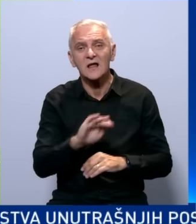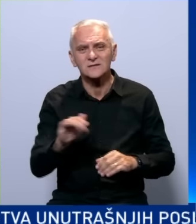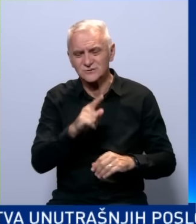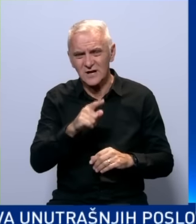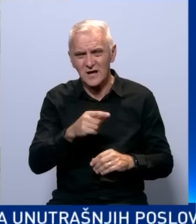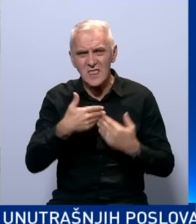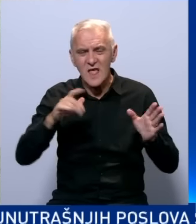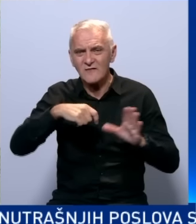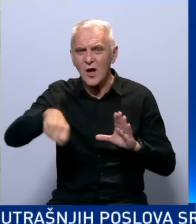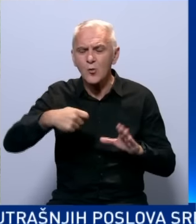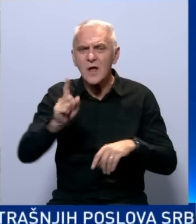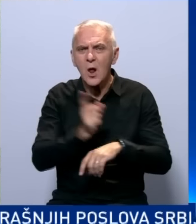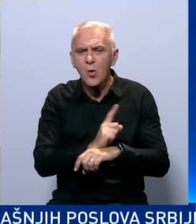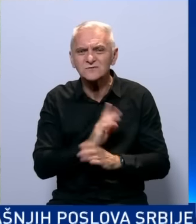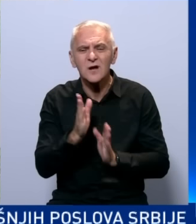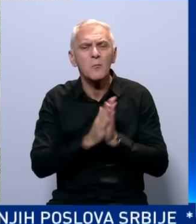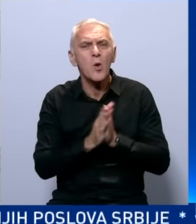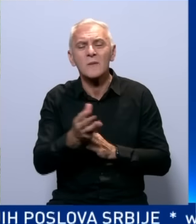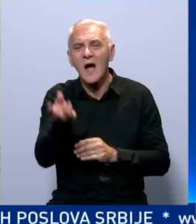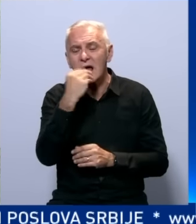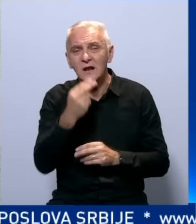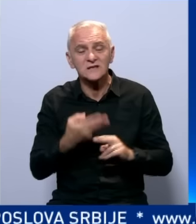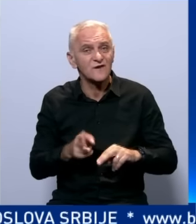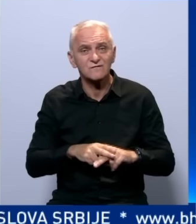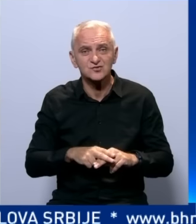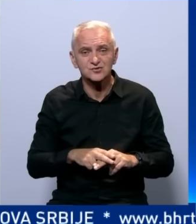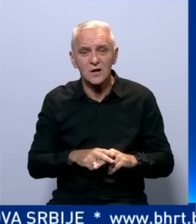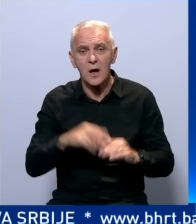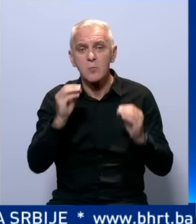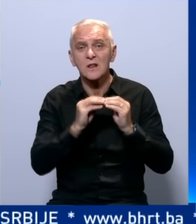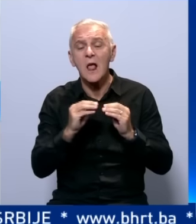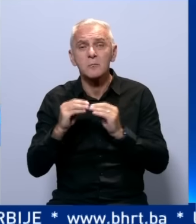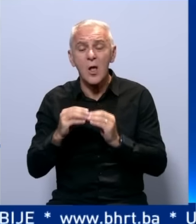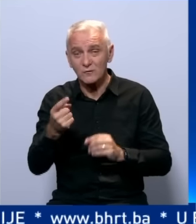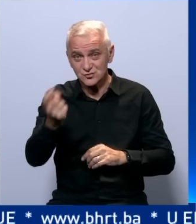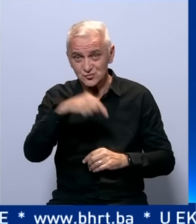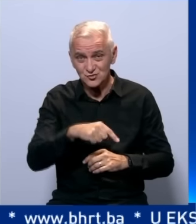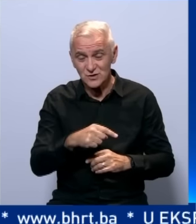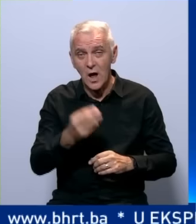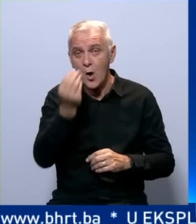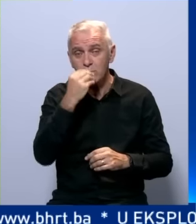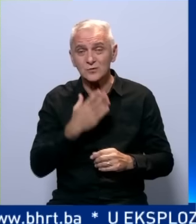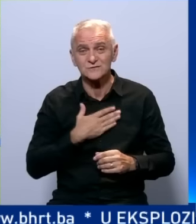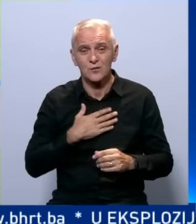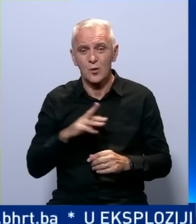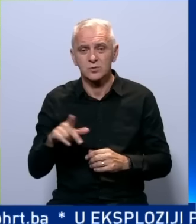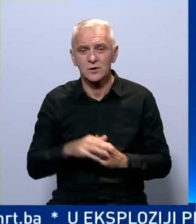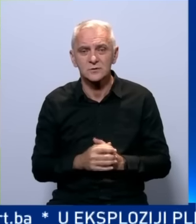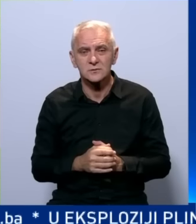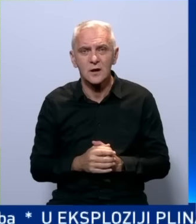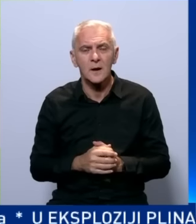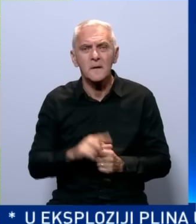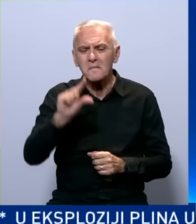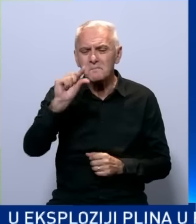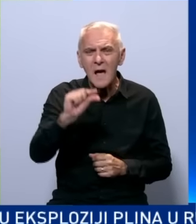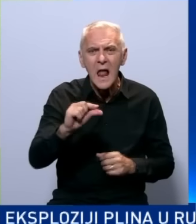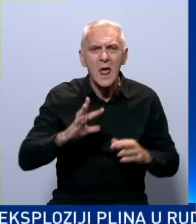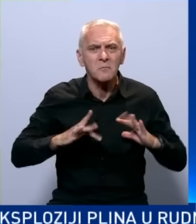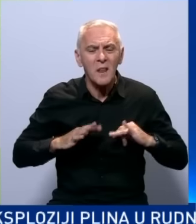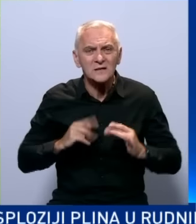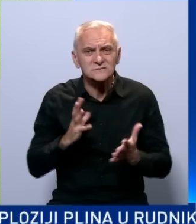u Lukavcu. Molbi za hranu je sve više i Biljana Blagojević je došla po obrok za svog brata. Minimalnu penziju